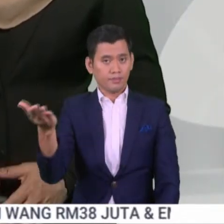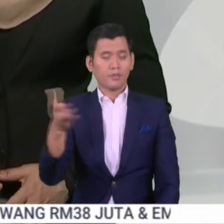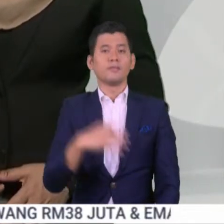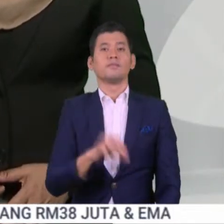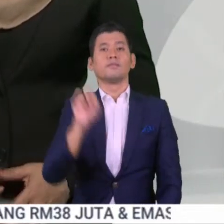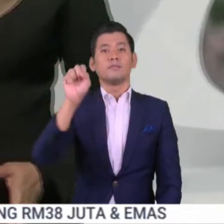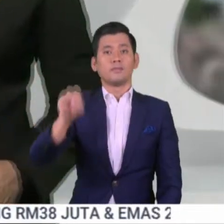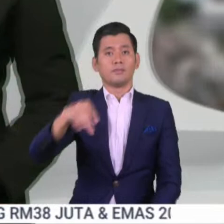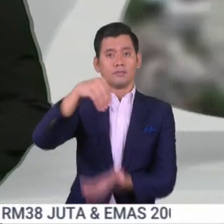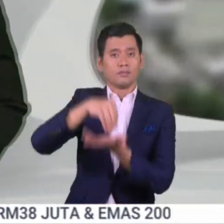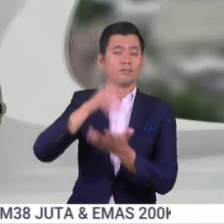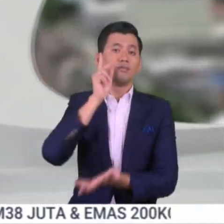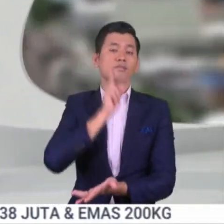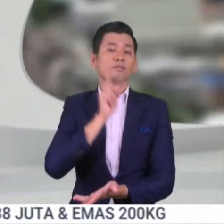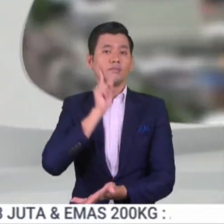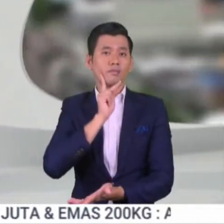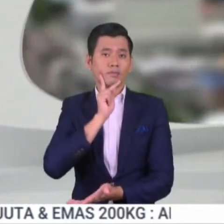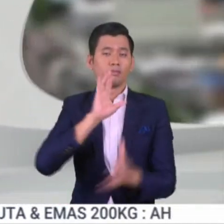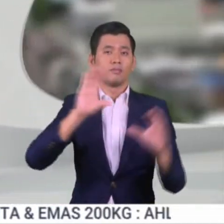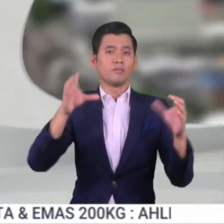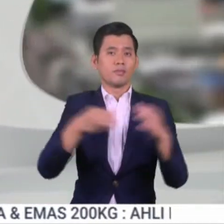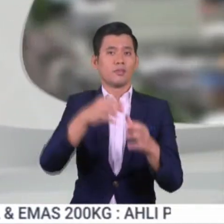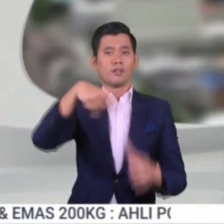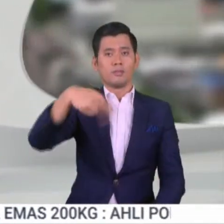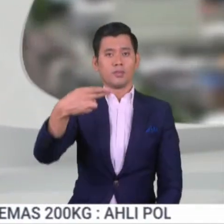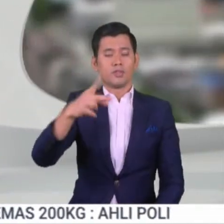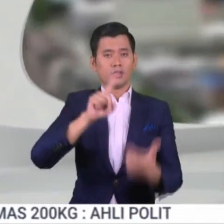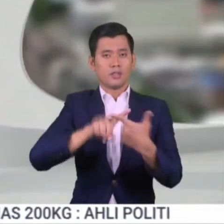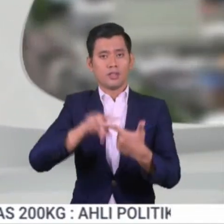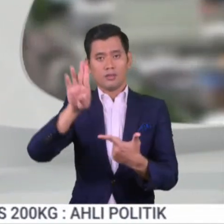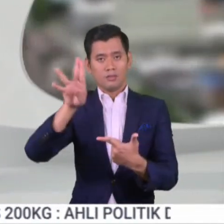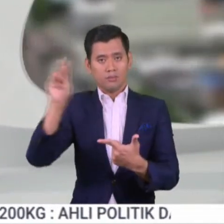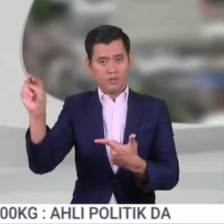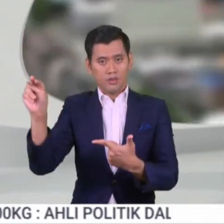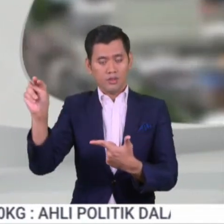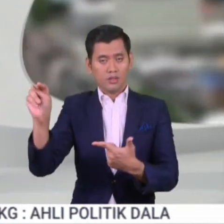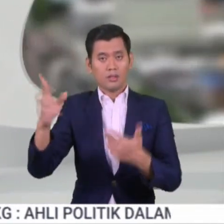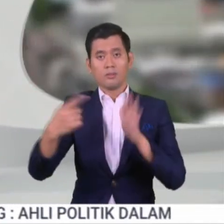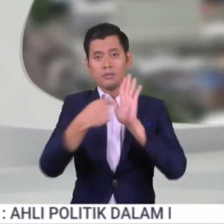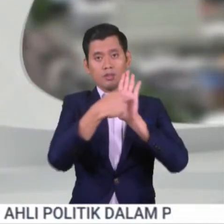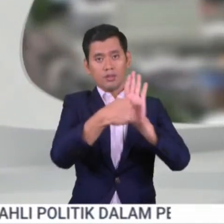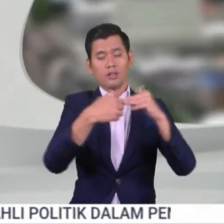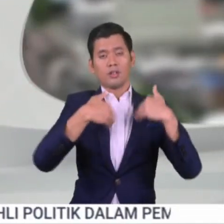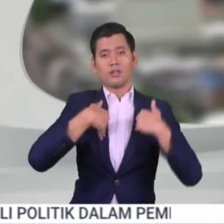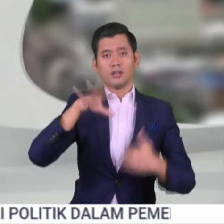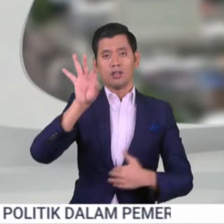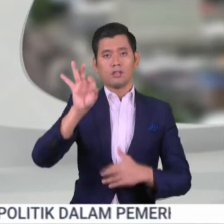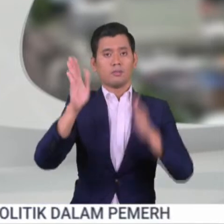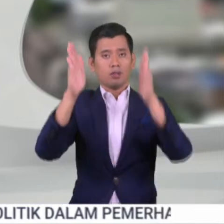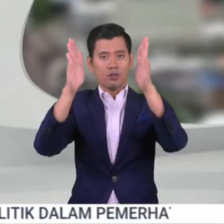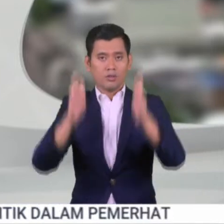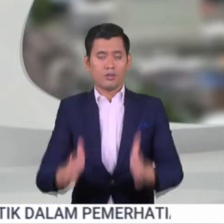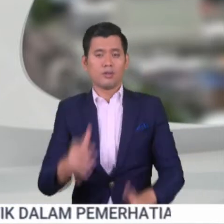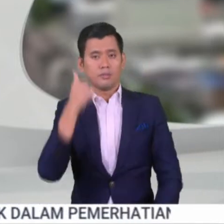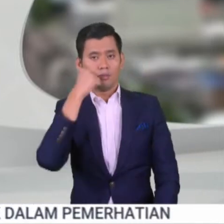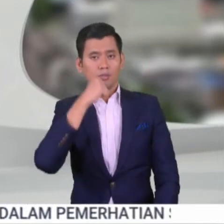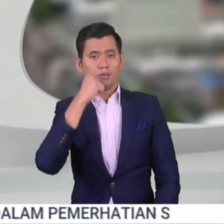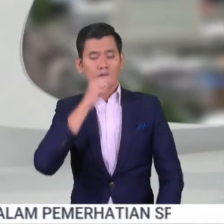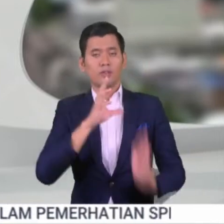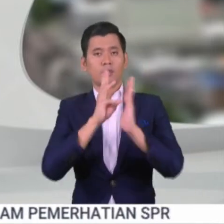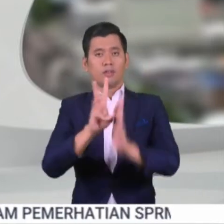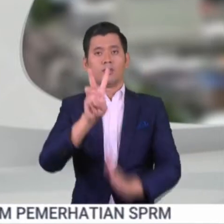Ya, di Kedah, gabungan Pakatan Harapan PH dan Barisan Nasional BN menampilkan 9 calon wanita. Ia